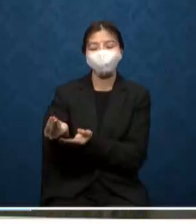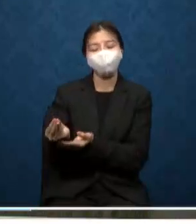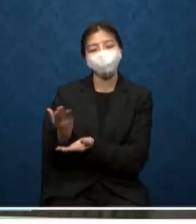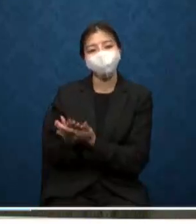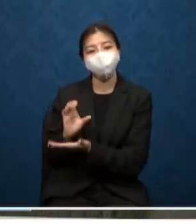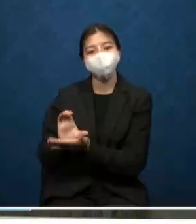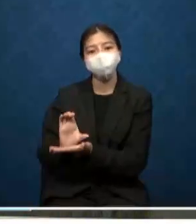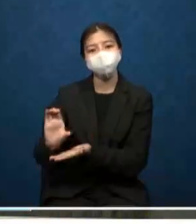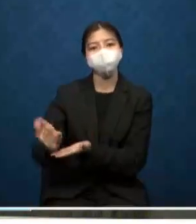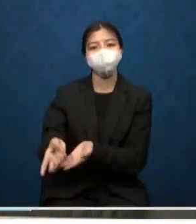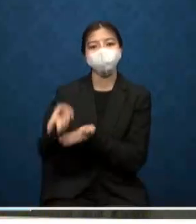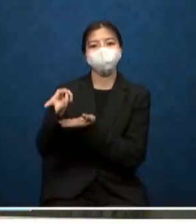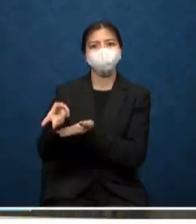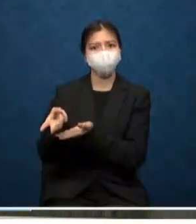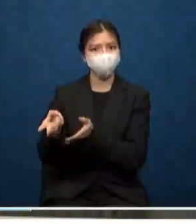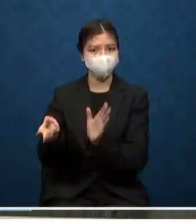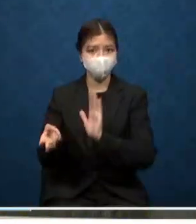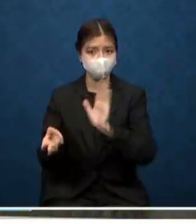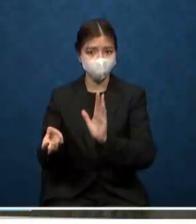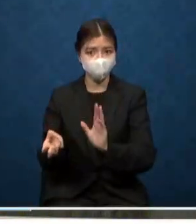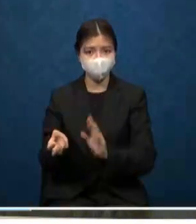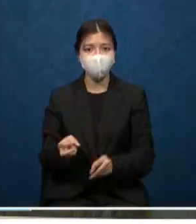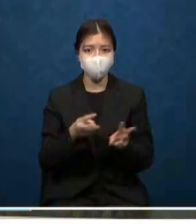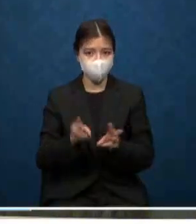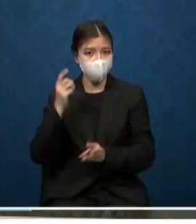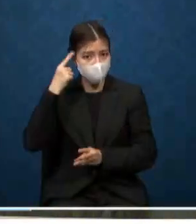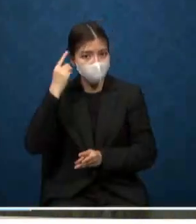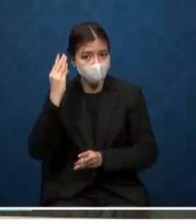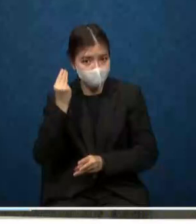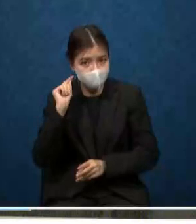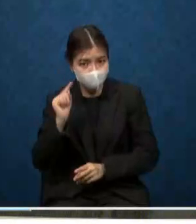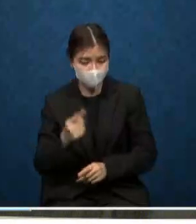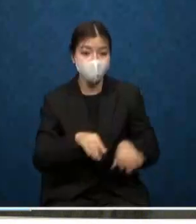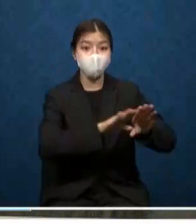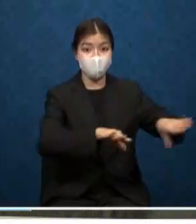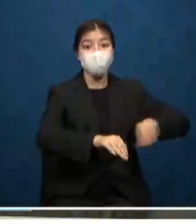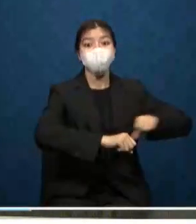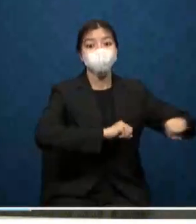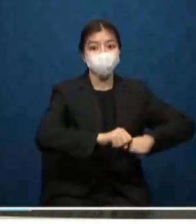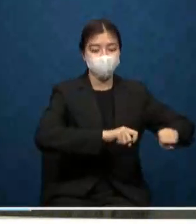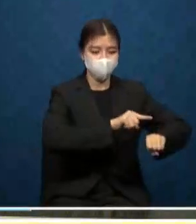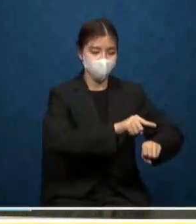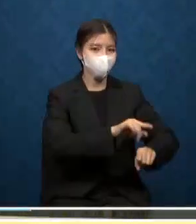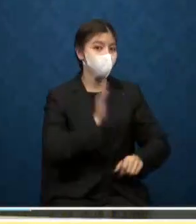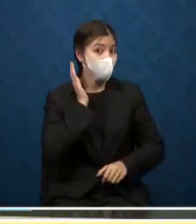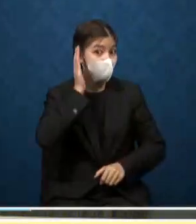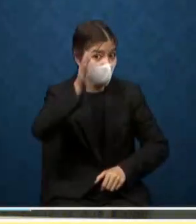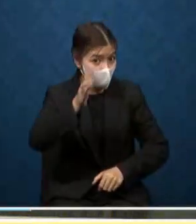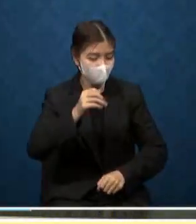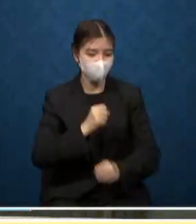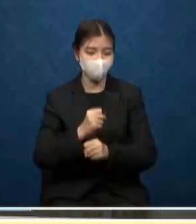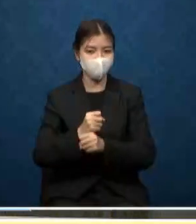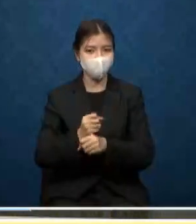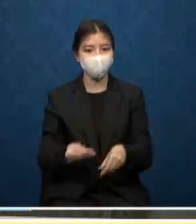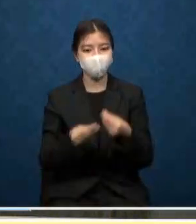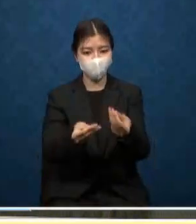บประมาณลงไปมากผมว่าแนวคิดน่าจะเป็นว่าในเด็กและเยาวชนเขาเป็นอนาคตถ้าเราลง